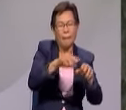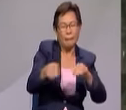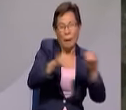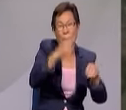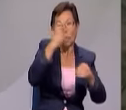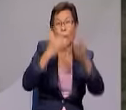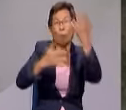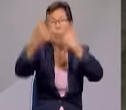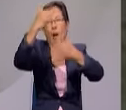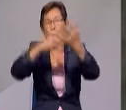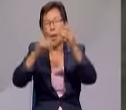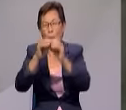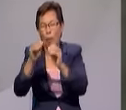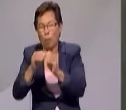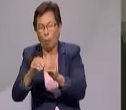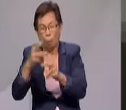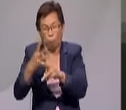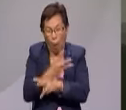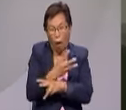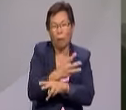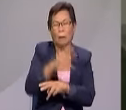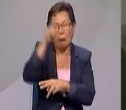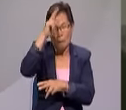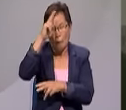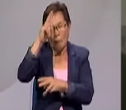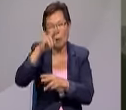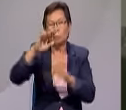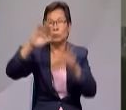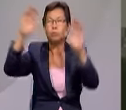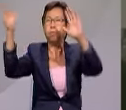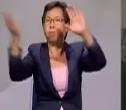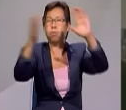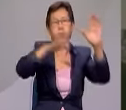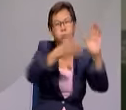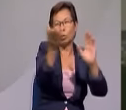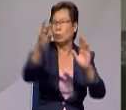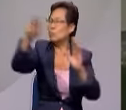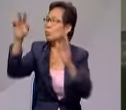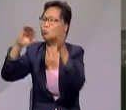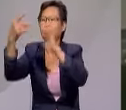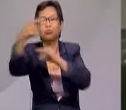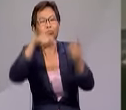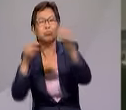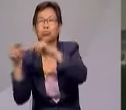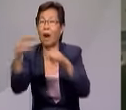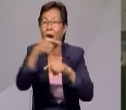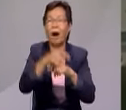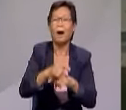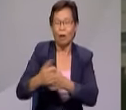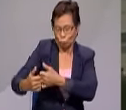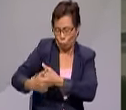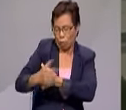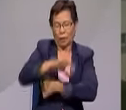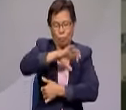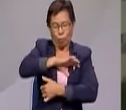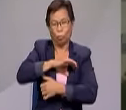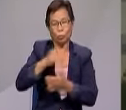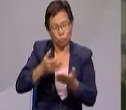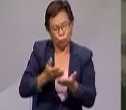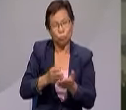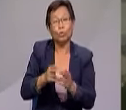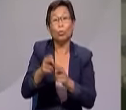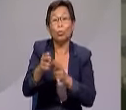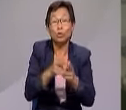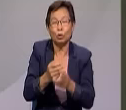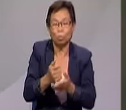akibat kebakaran yang semakin teruk dan sentiasa bertukar arah. Usaha daripada pihak polis dan tentera diteruskan untuk menyalurkan